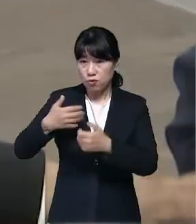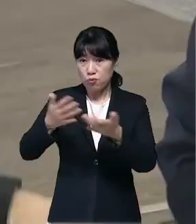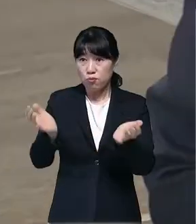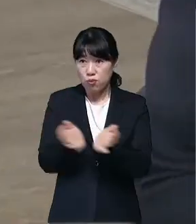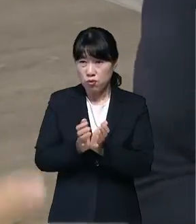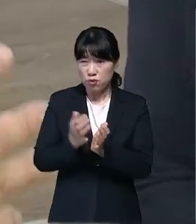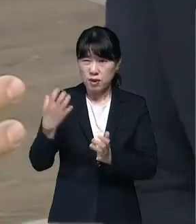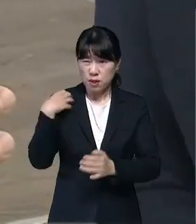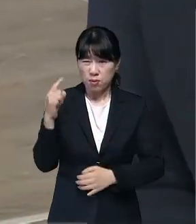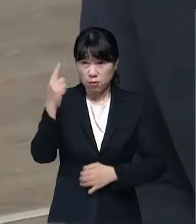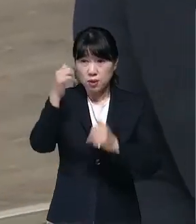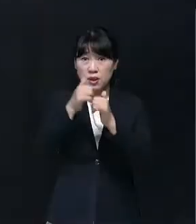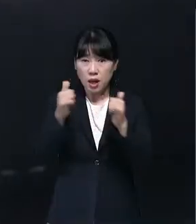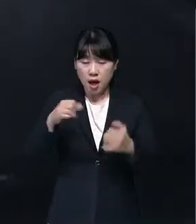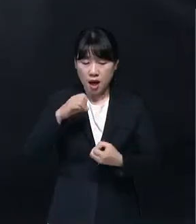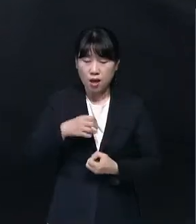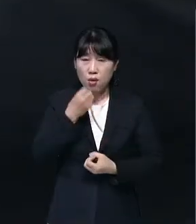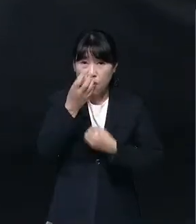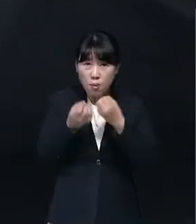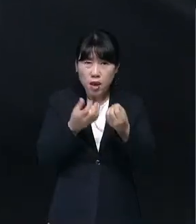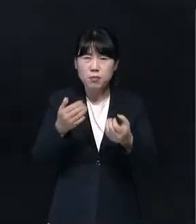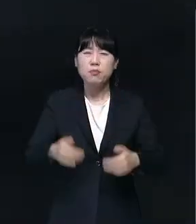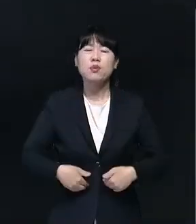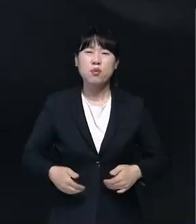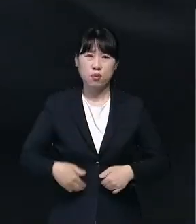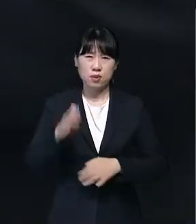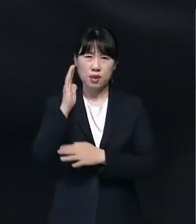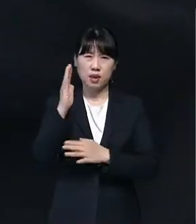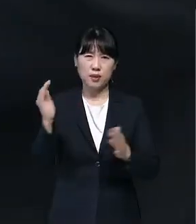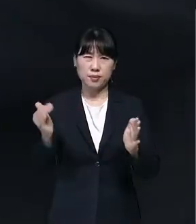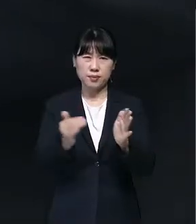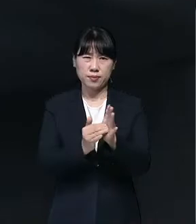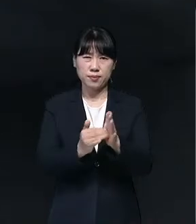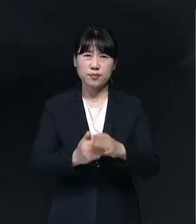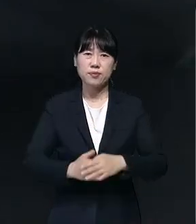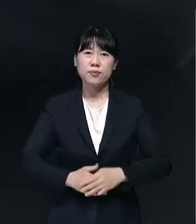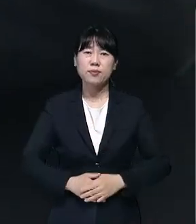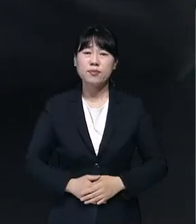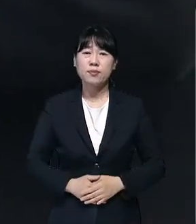거듭 강조했습니다. KBC 서울방송본부 정의진입니다.